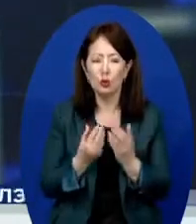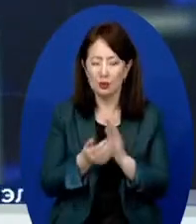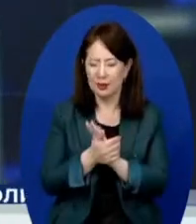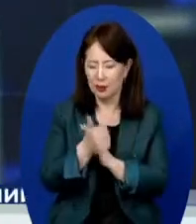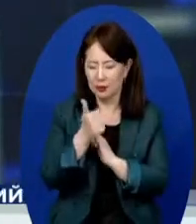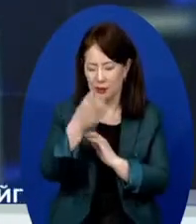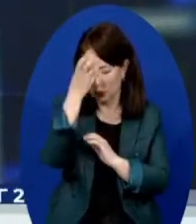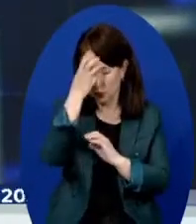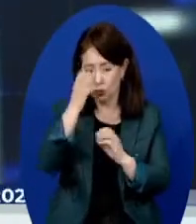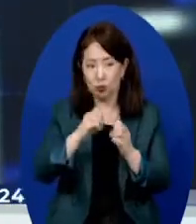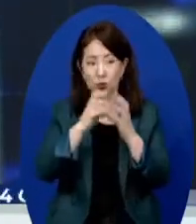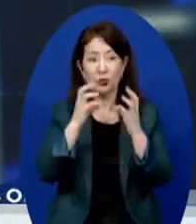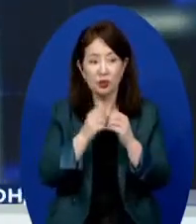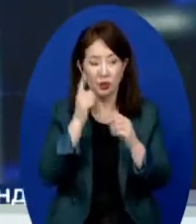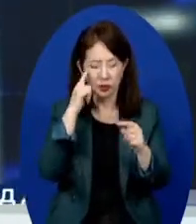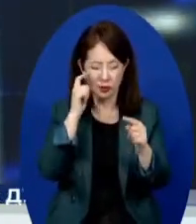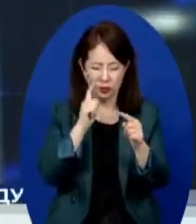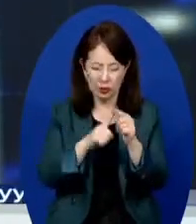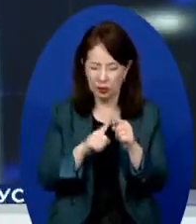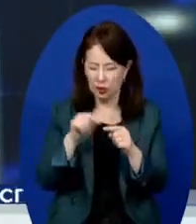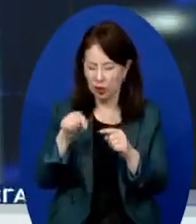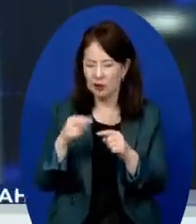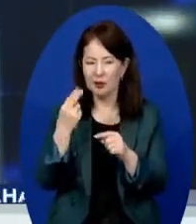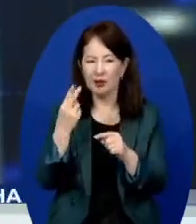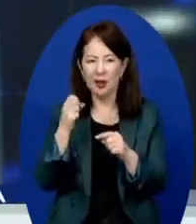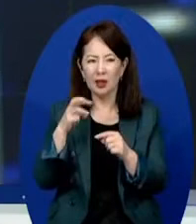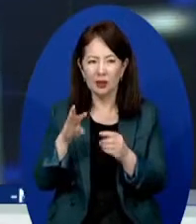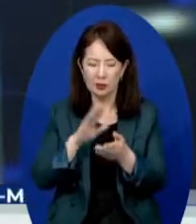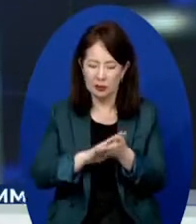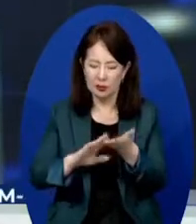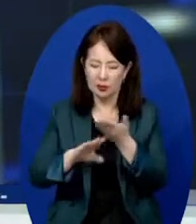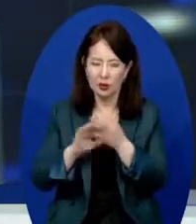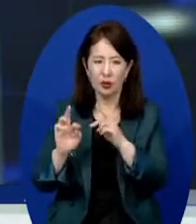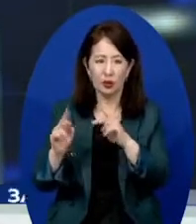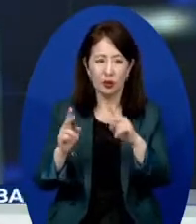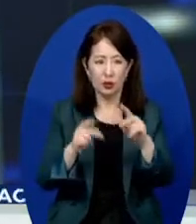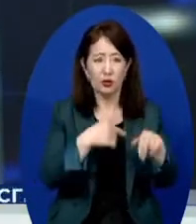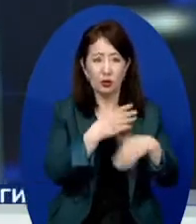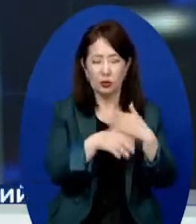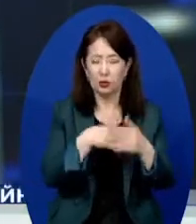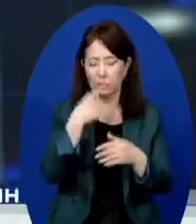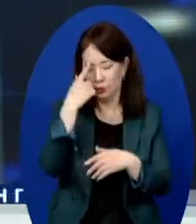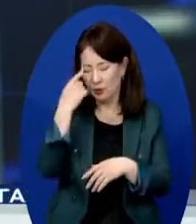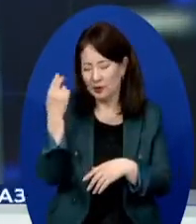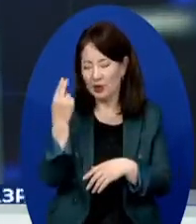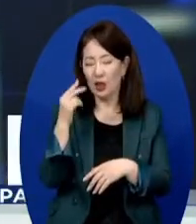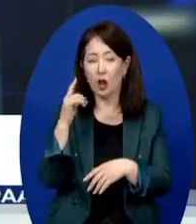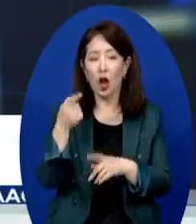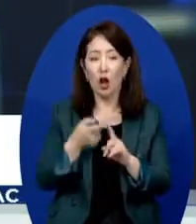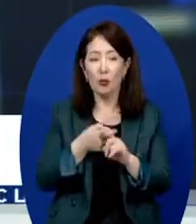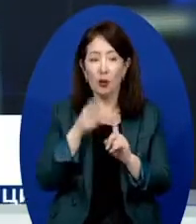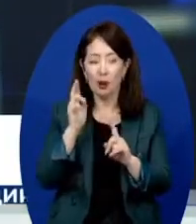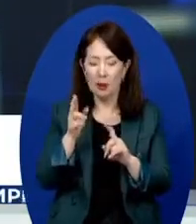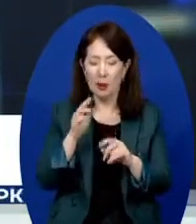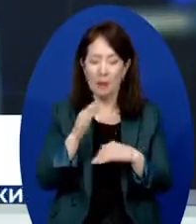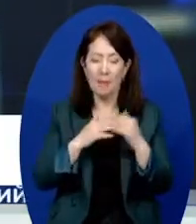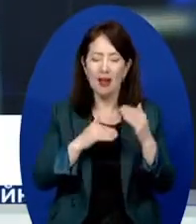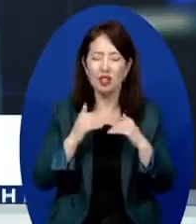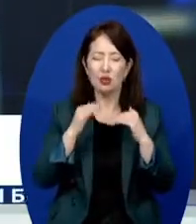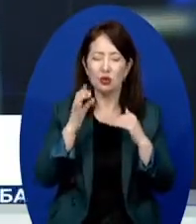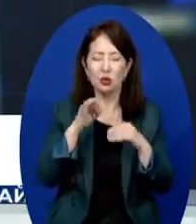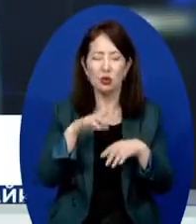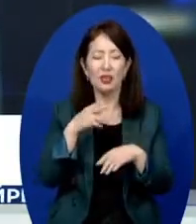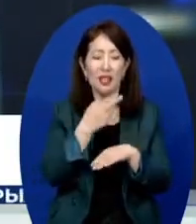Сонхон чадвардаг төрийг бүтээх зорилгоор бүхий салбартаа захим шилжилтийг үе шаттайгаар өнөөдөж байна. Тухайлбал Монголын цахилгаан холбоо хувьцаат компани барилгын хөгжлийн